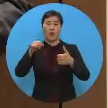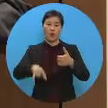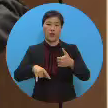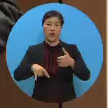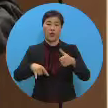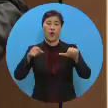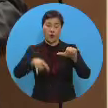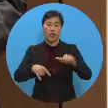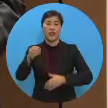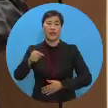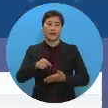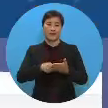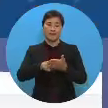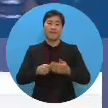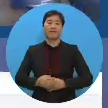5위를 기록했습니다.